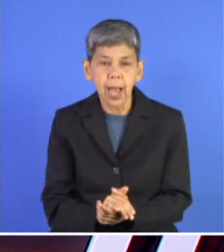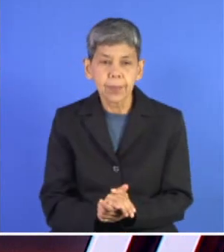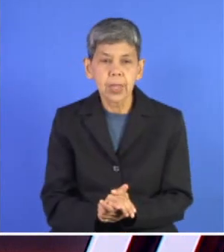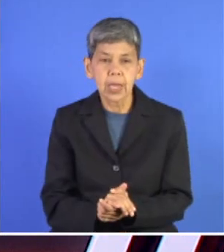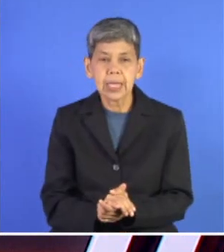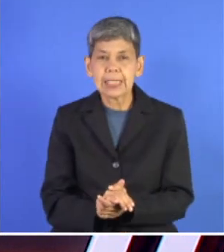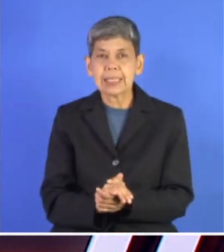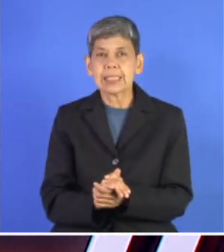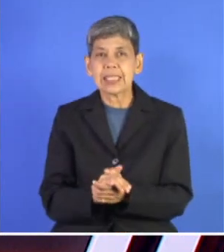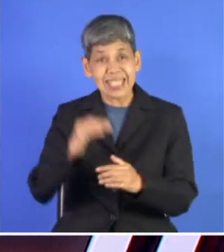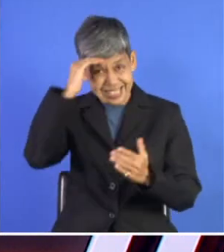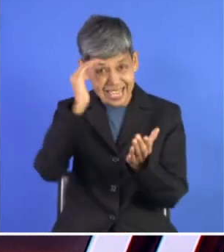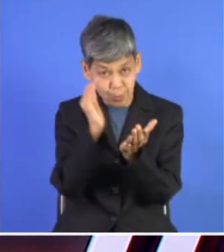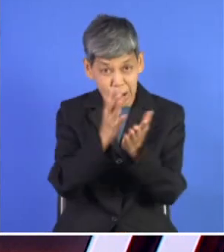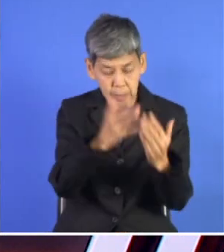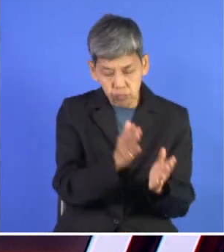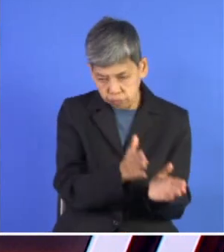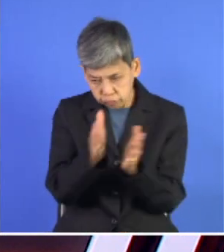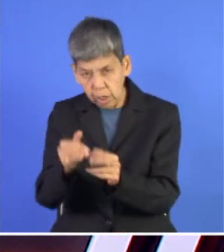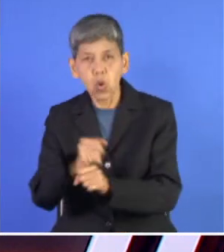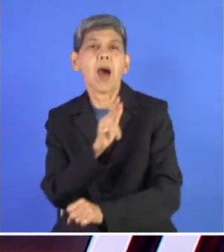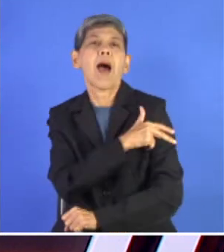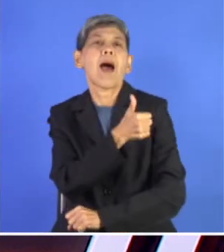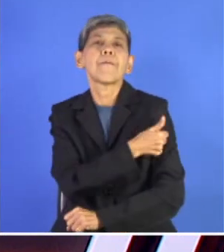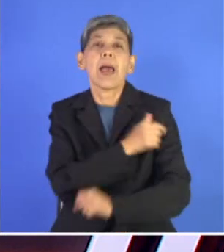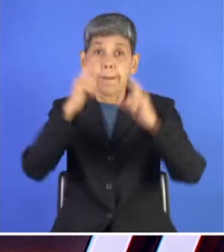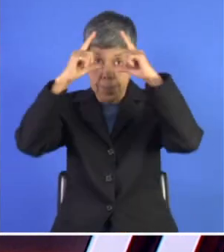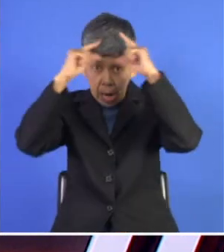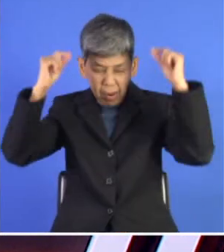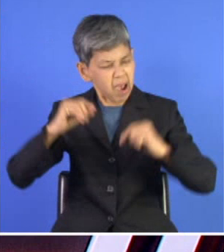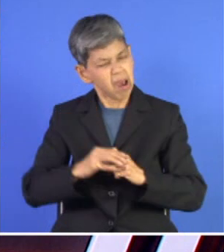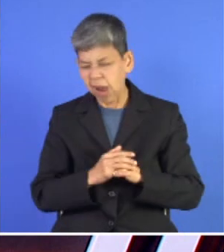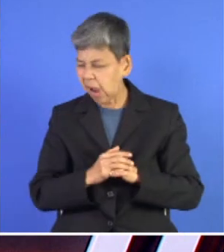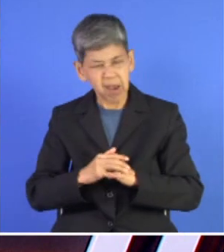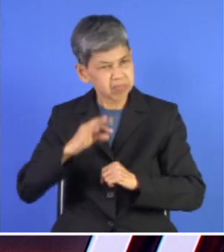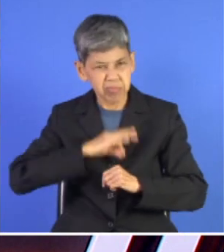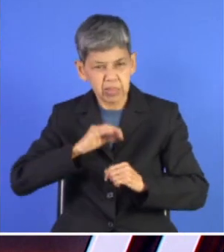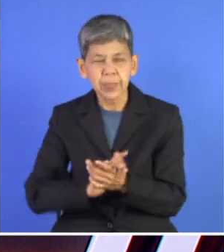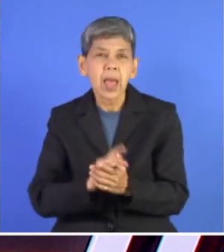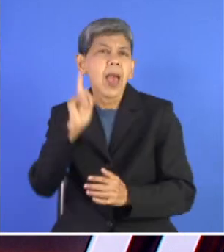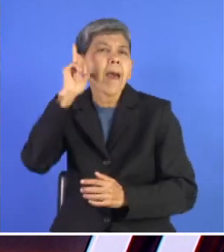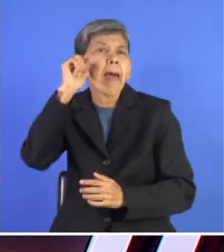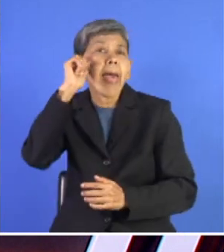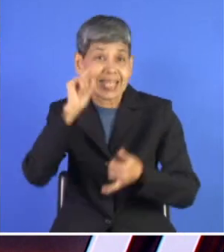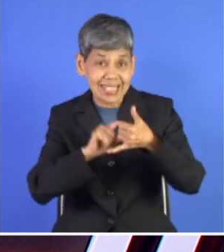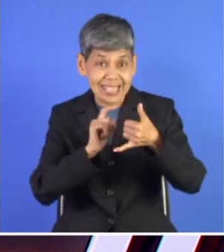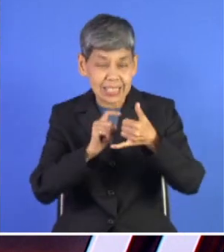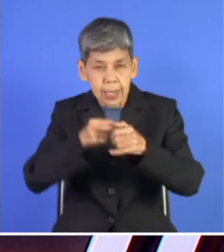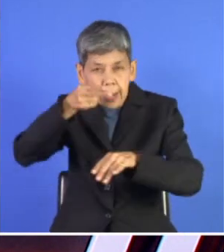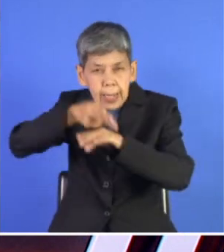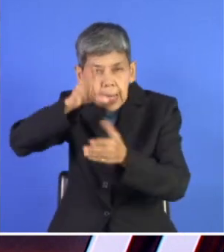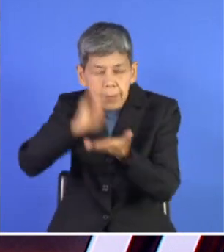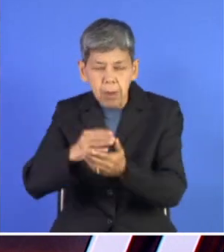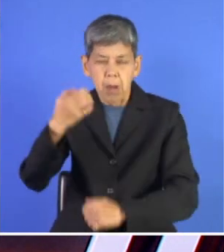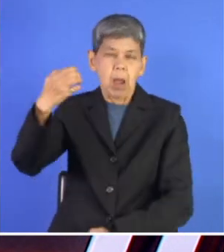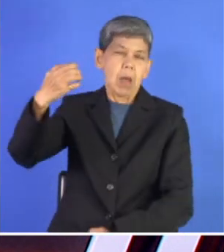ครับจากเรื่องของวงการตำรวจไปดูวงการแพทย์พยาบาลกันหน่อยนี่วิจารณ์กันขมเลยคือคุณแม่ท่านนี้เนี่ยเขาอัดคลิประบายความ